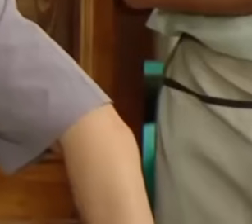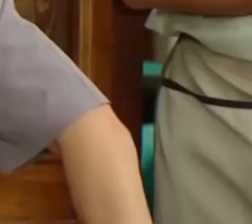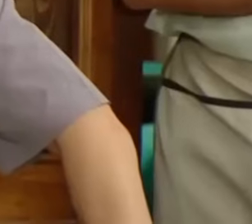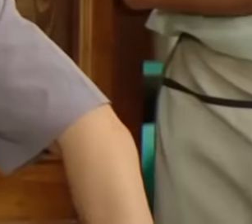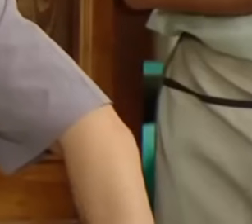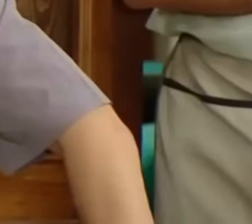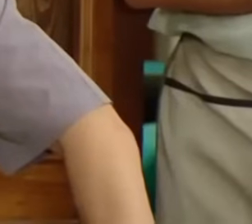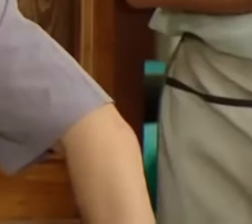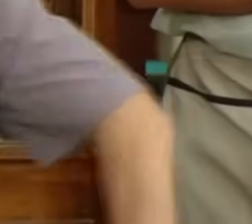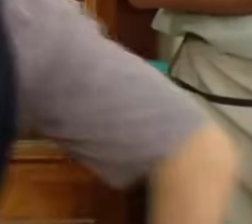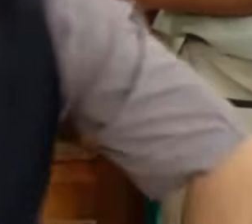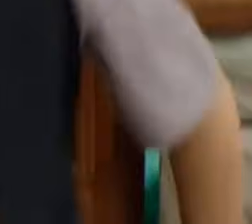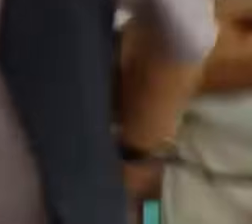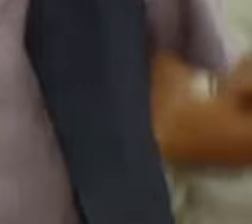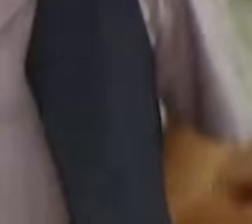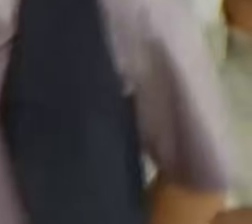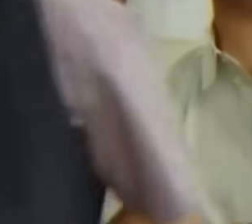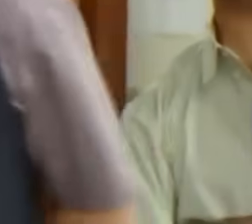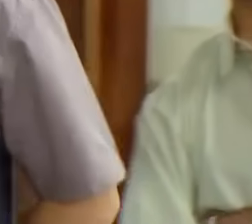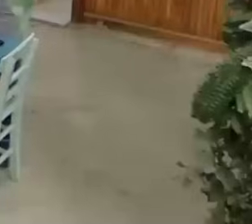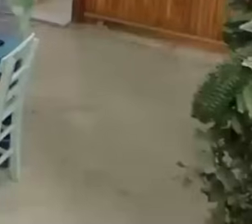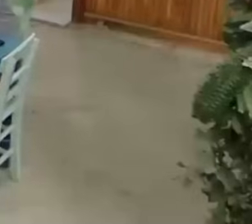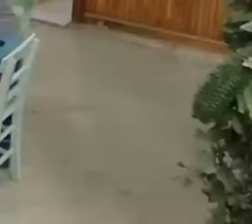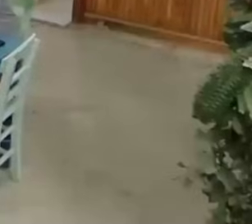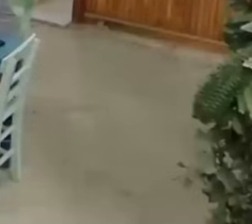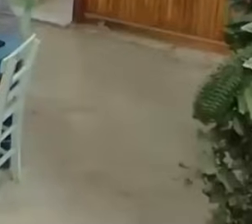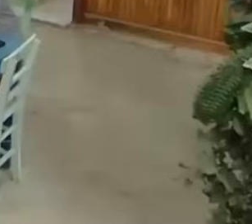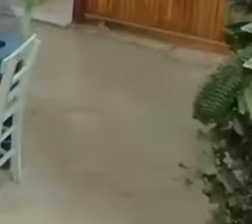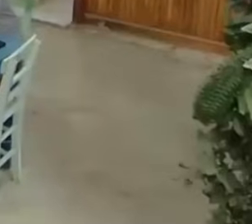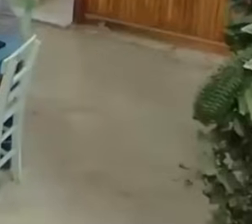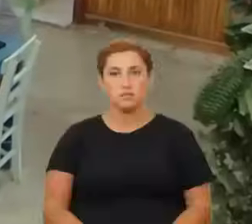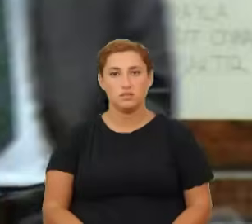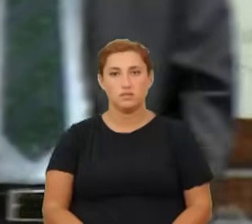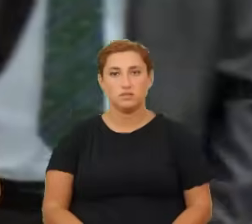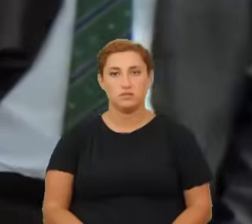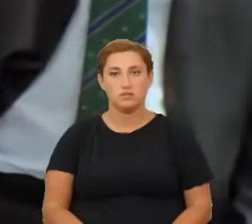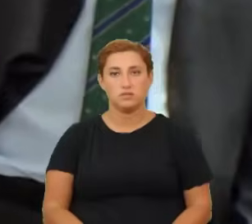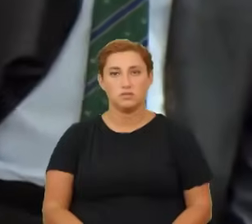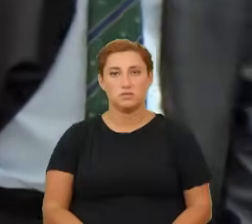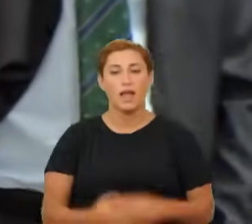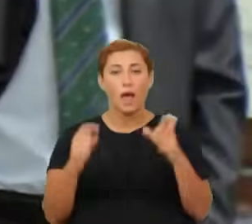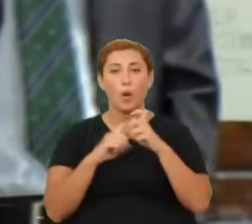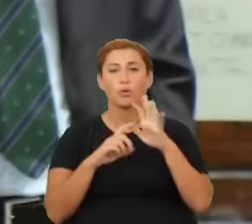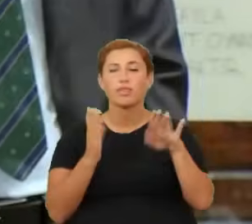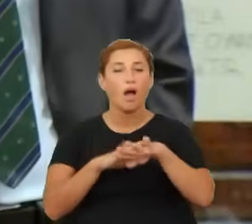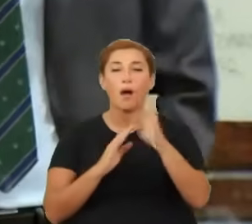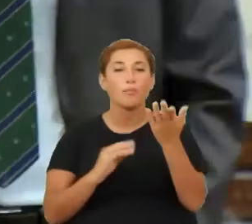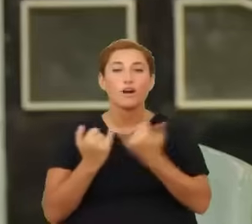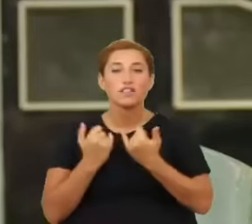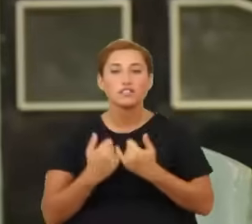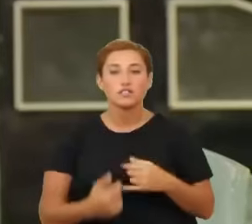Ergun kahveden huzur apartmanını gözetiyor. Mesut yanı başındaki Alper'e bir bakış atıp... Ergun, ne yapıyorsun